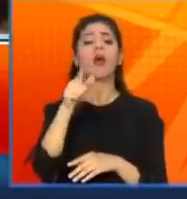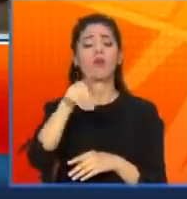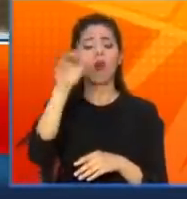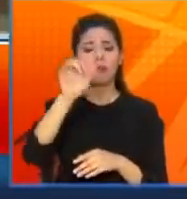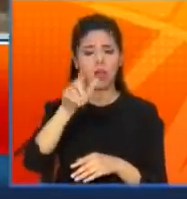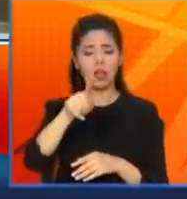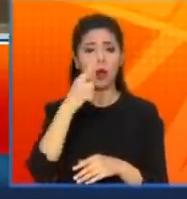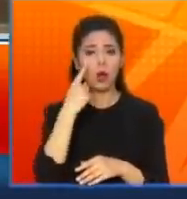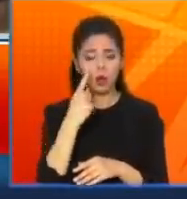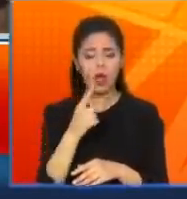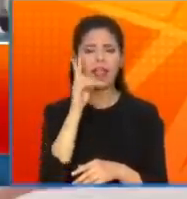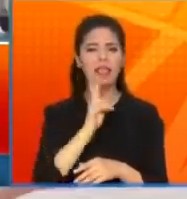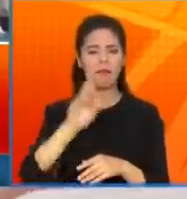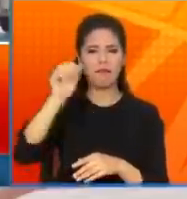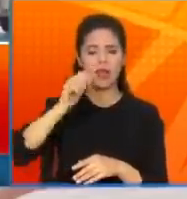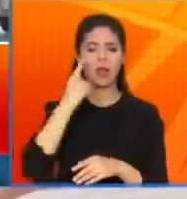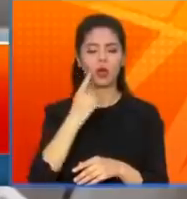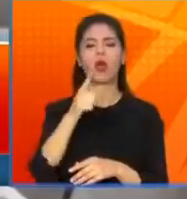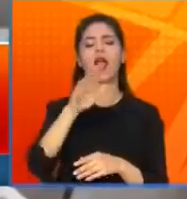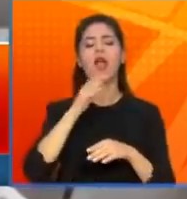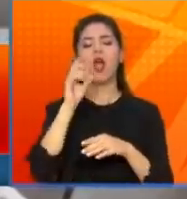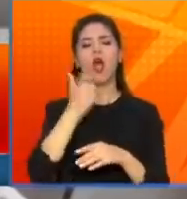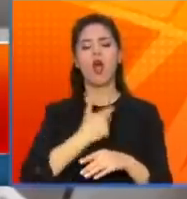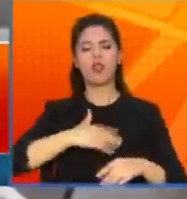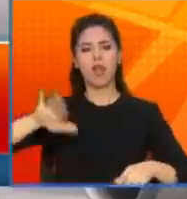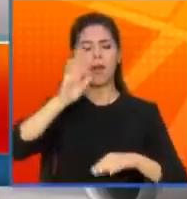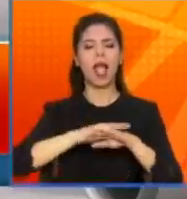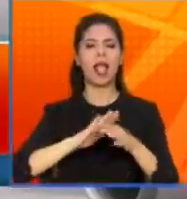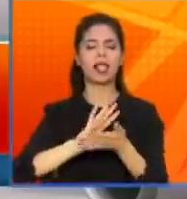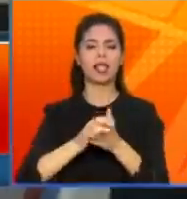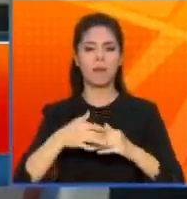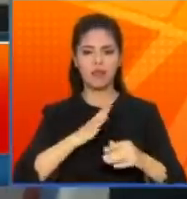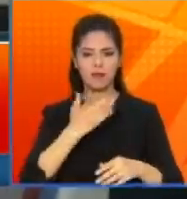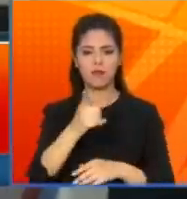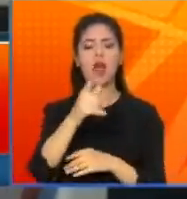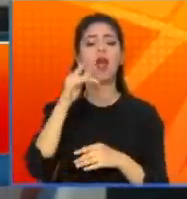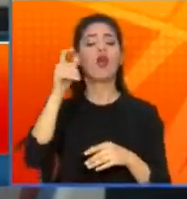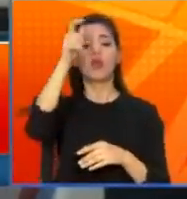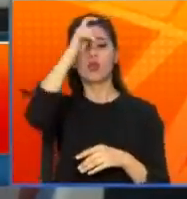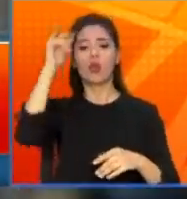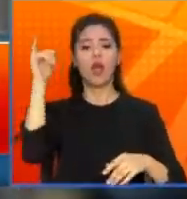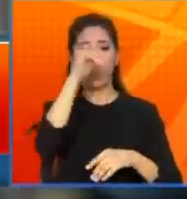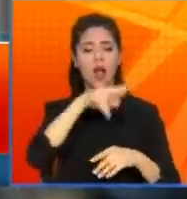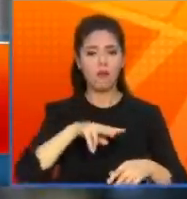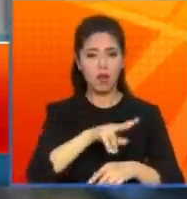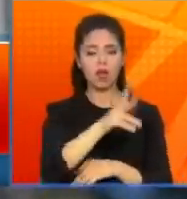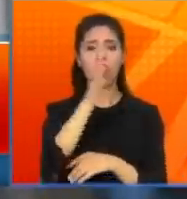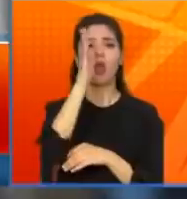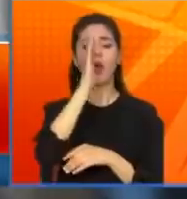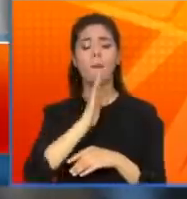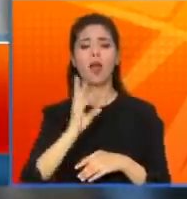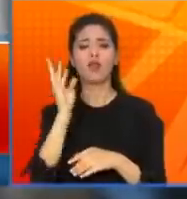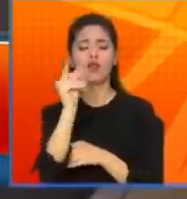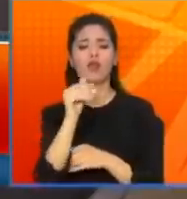öğrenciler ellerini temizleyebilecekler. Ve Türk Hava Yolları, her gün on binlerce yolcu taşıyan şirket, şu ana kadar 500'e yakın